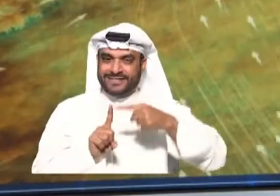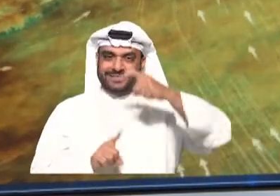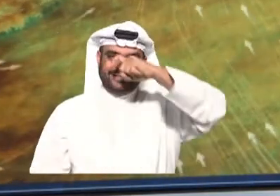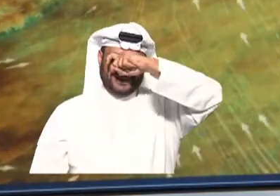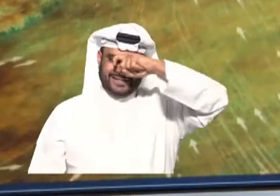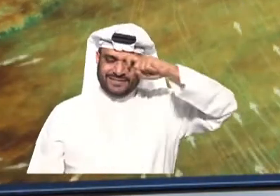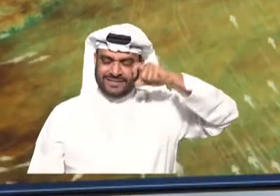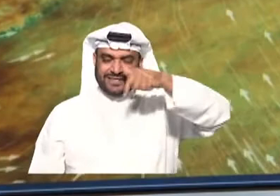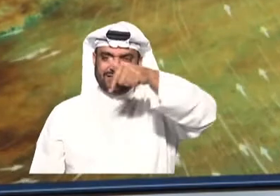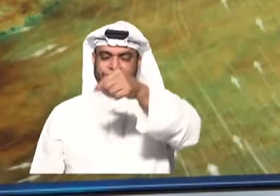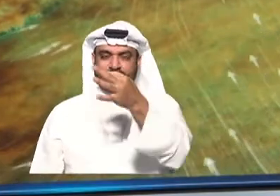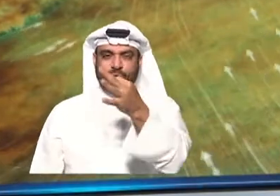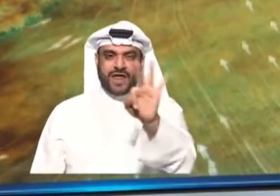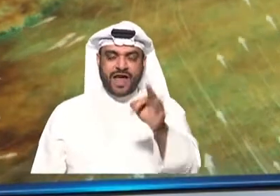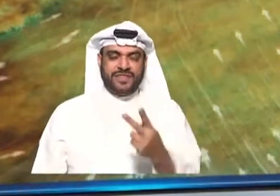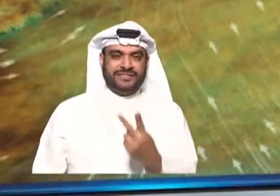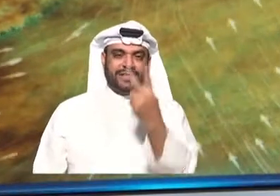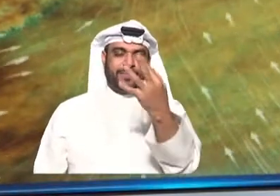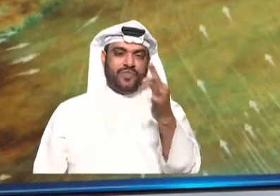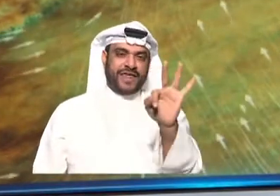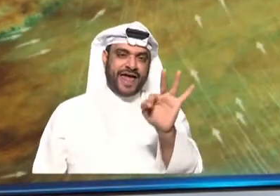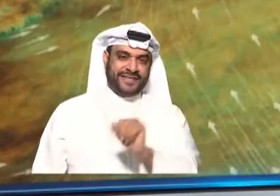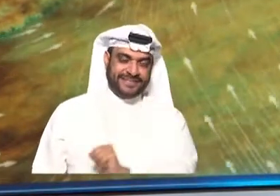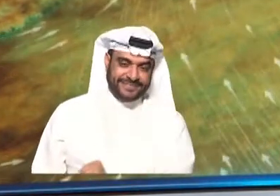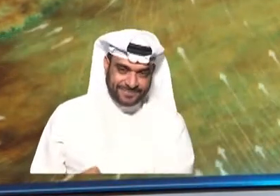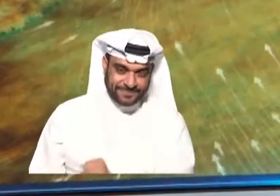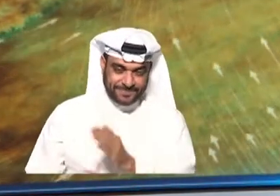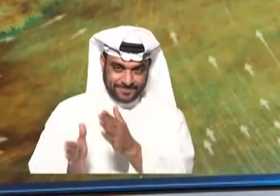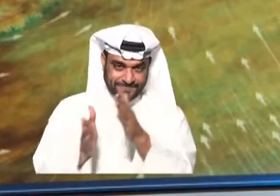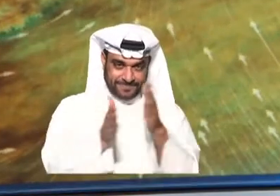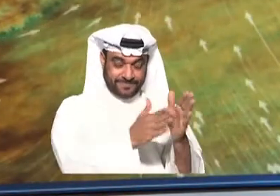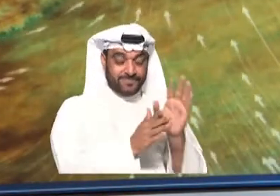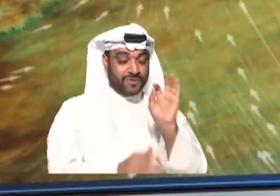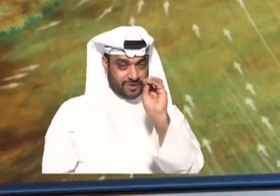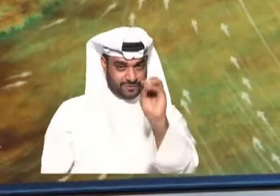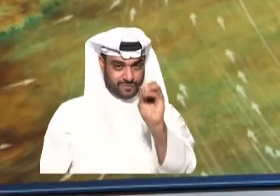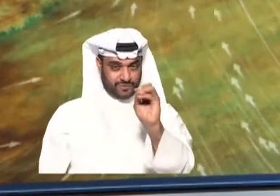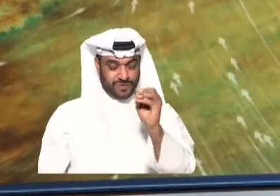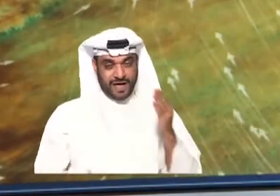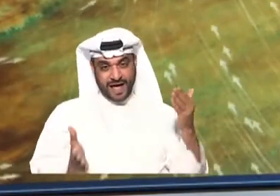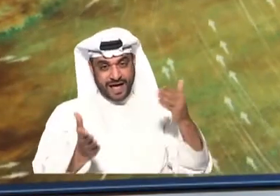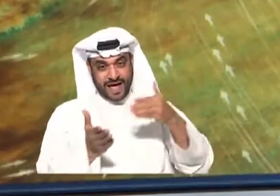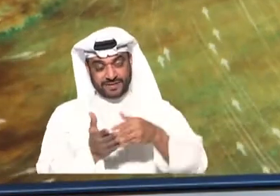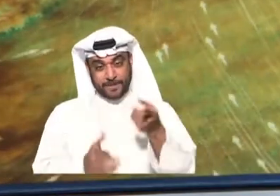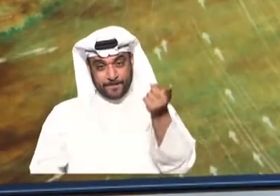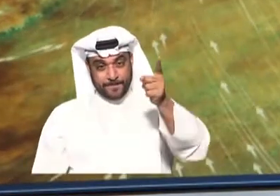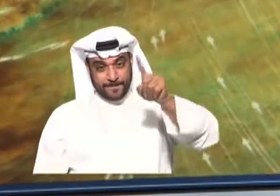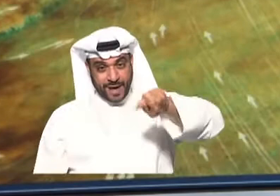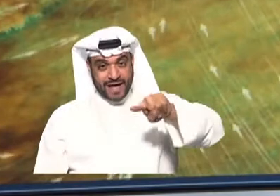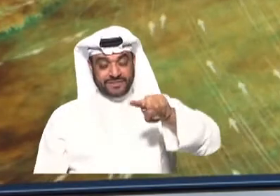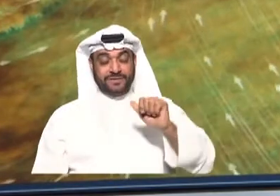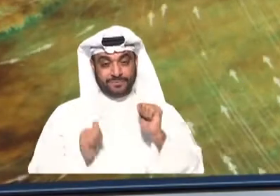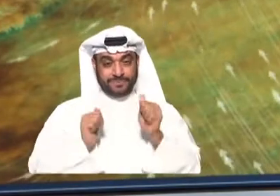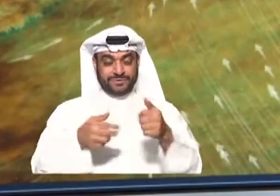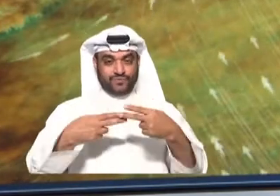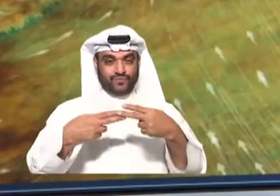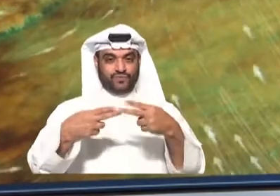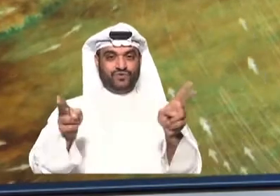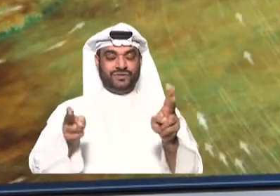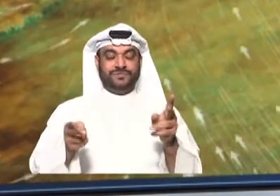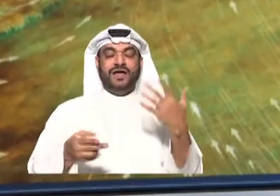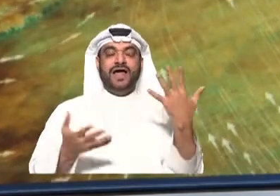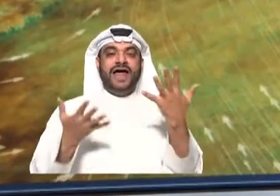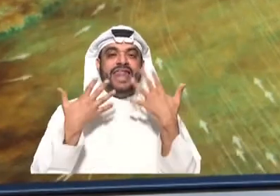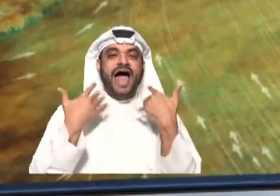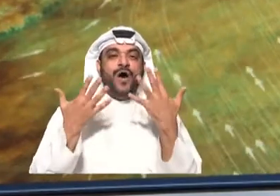بين 36 إلى 37 درجة مئوية، ومثل ما ذكرنا مع نهاية نهار يوم الغد راح تبدي تتحول تدريجيا الرياح إلى